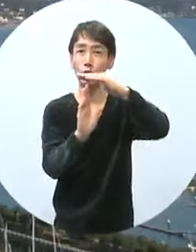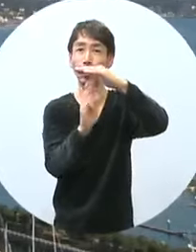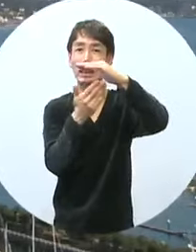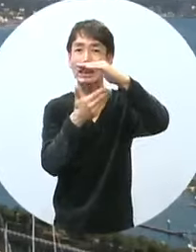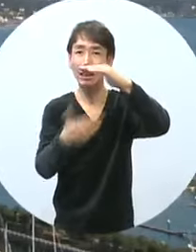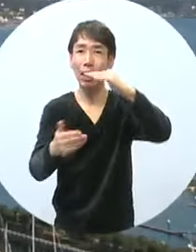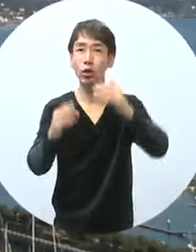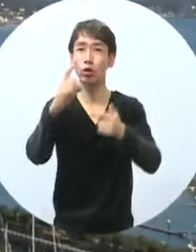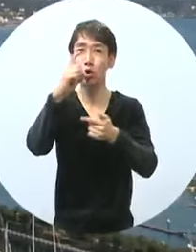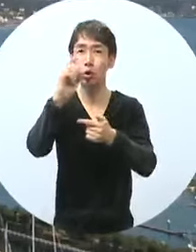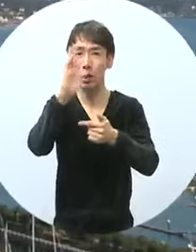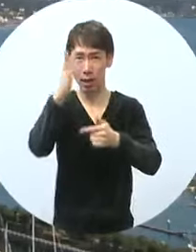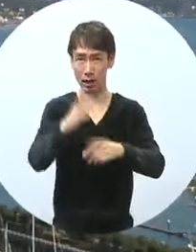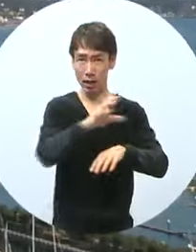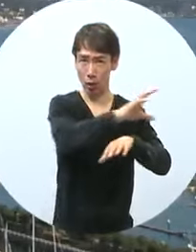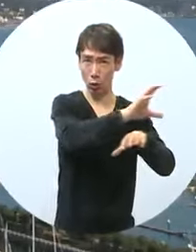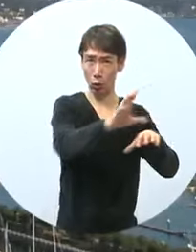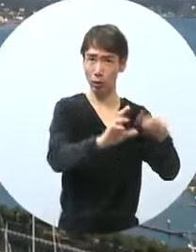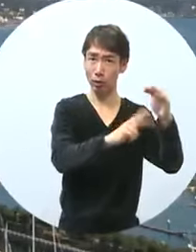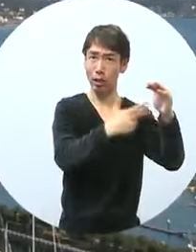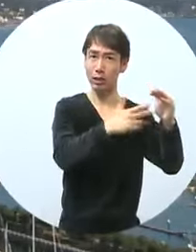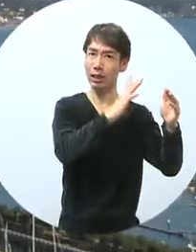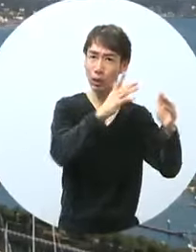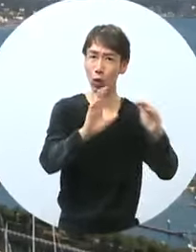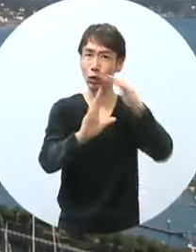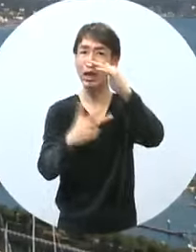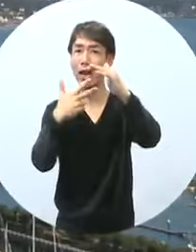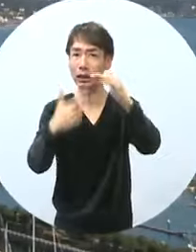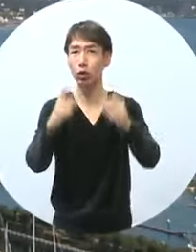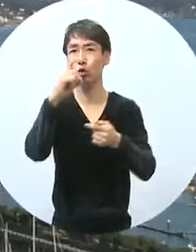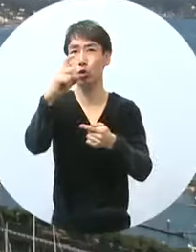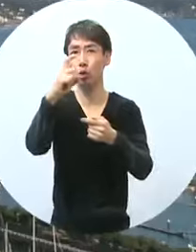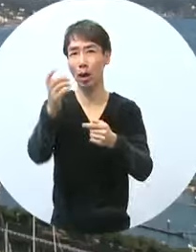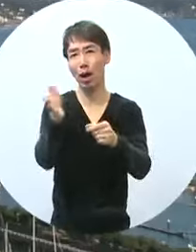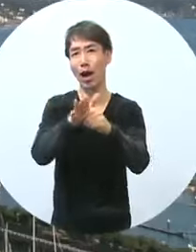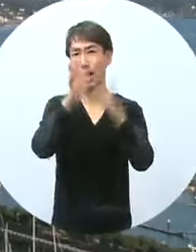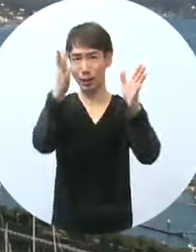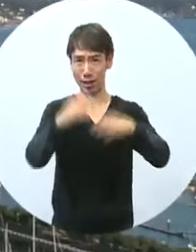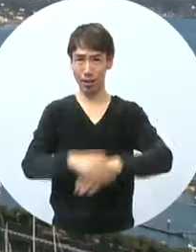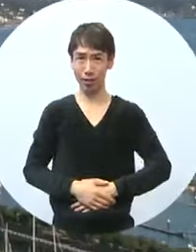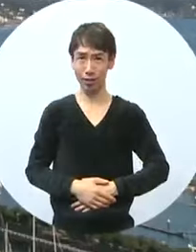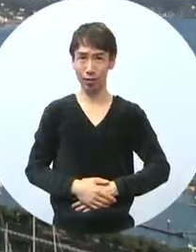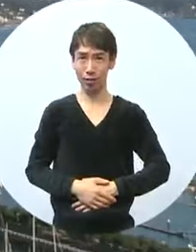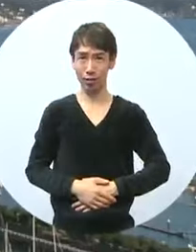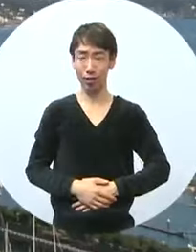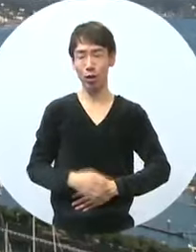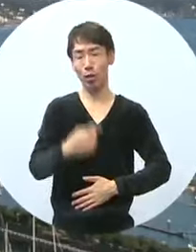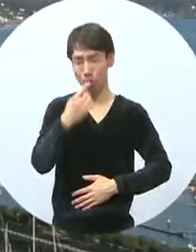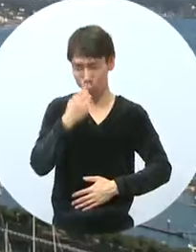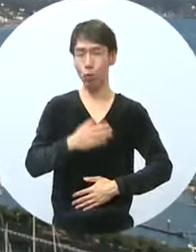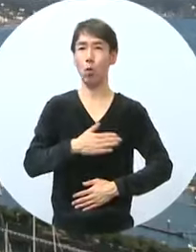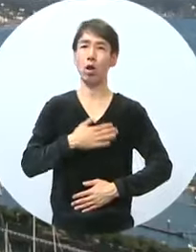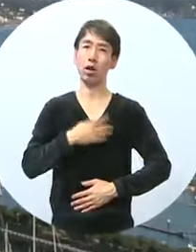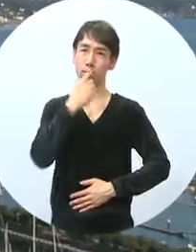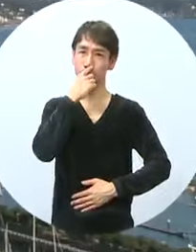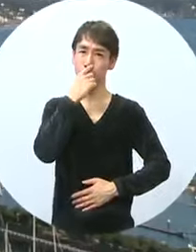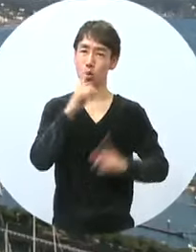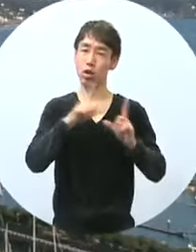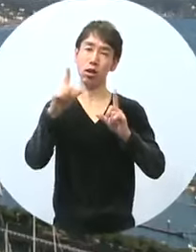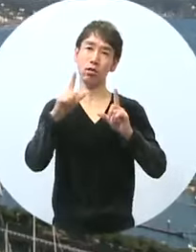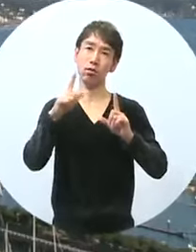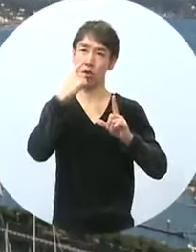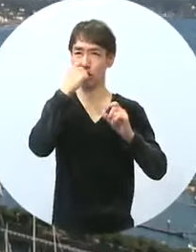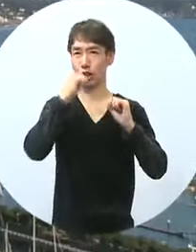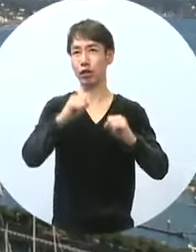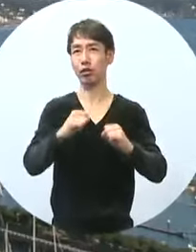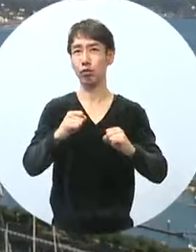もちろん藤沢ですけど、藤沢っていうワードをぜひとも入れてほしかったなと思って、そしたら僕が住んでるんだから、じゃあ僕バンド組ん